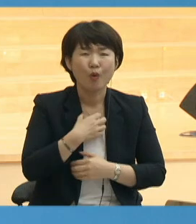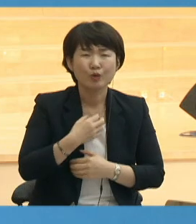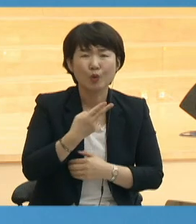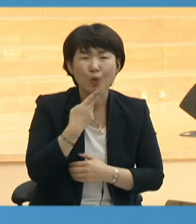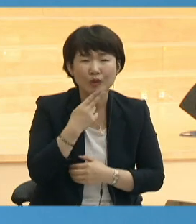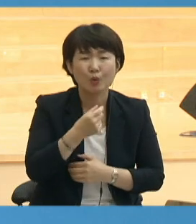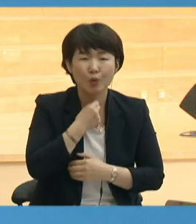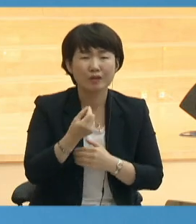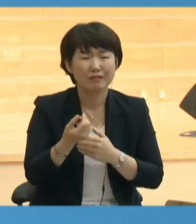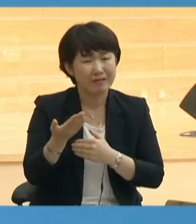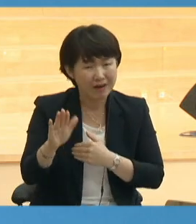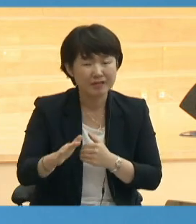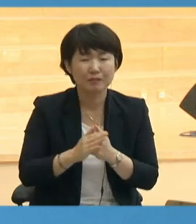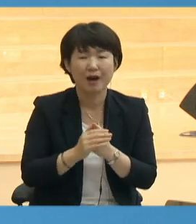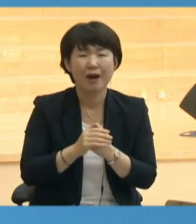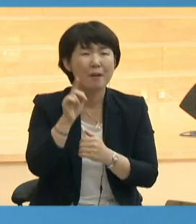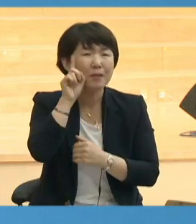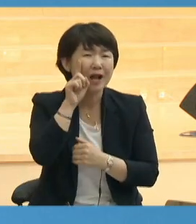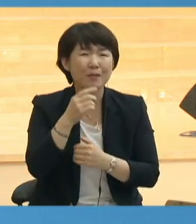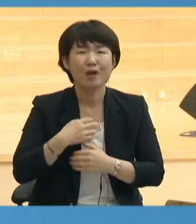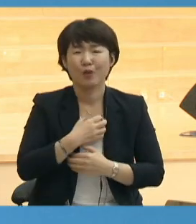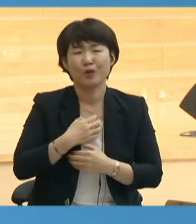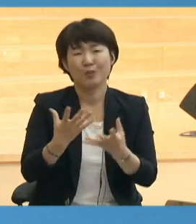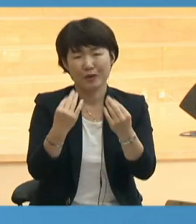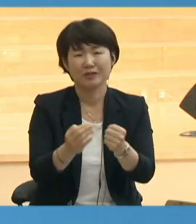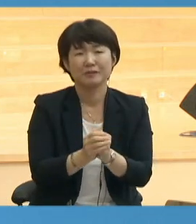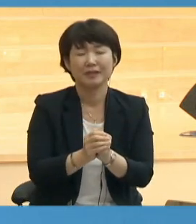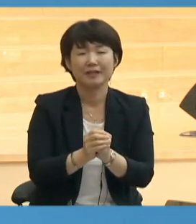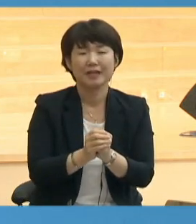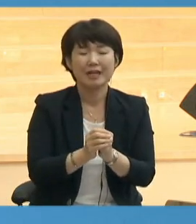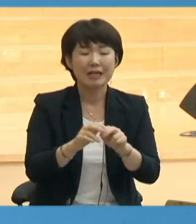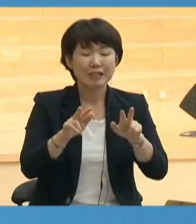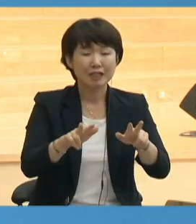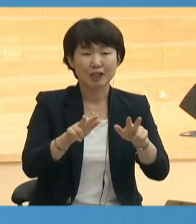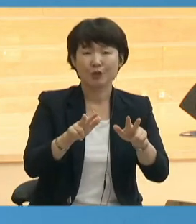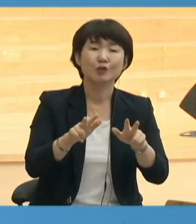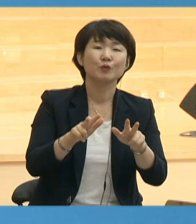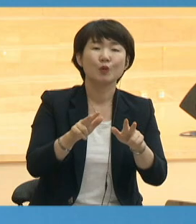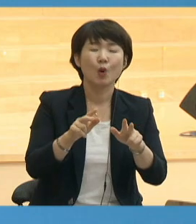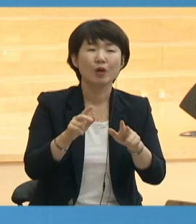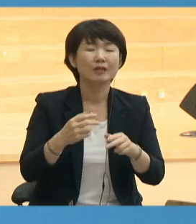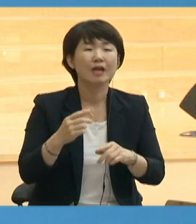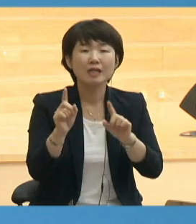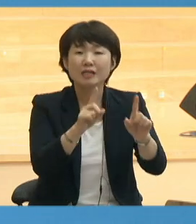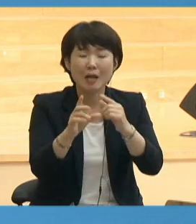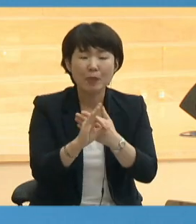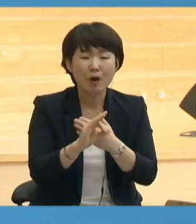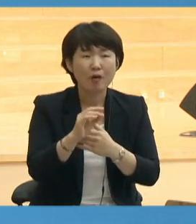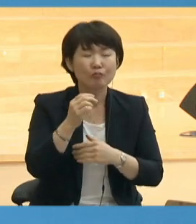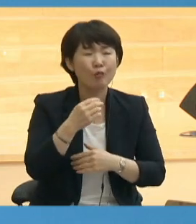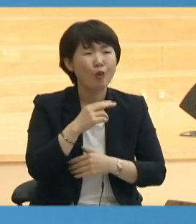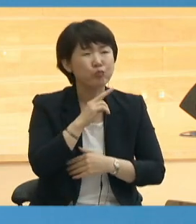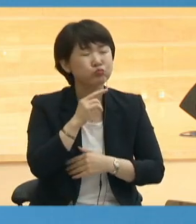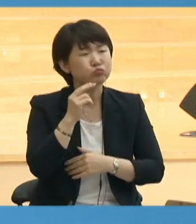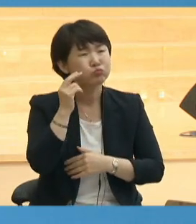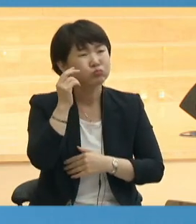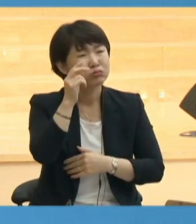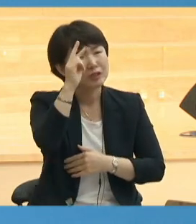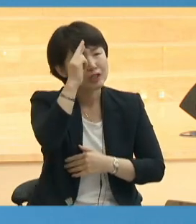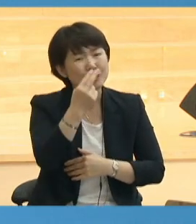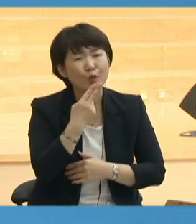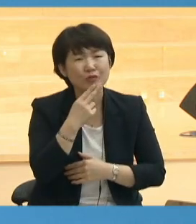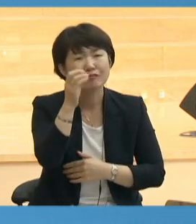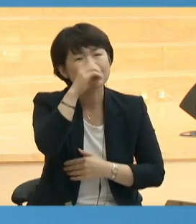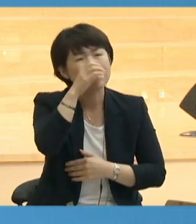걱정이 많아요 있어요 실제 살아도 요 아무 근심 없이 살면 일찍 무슨